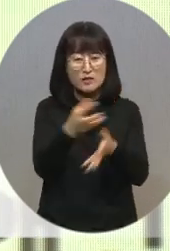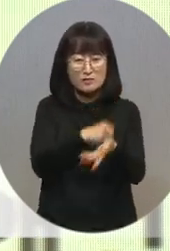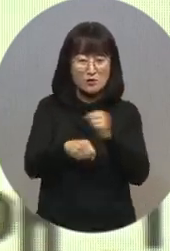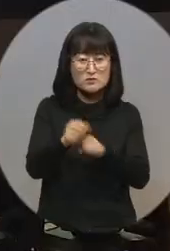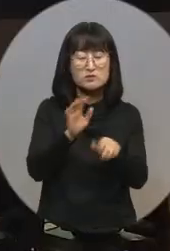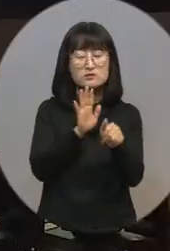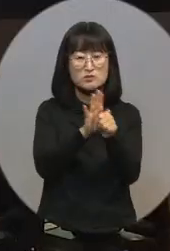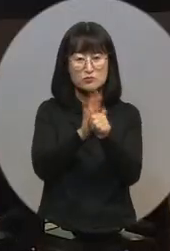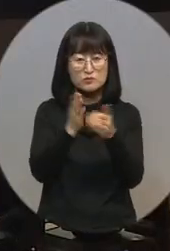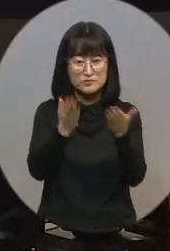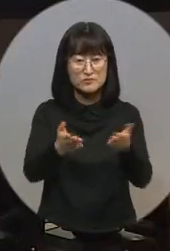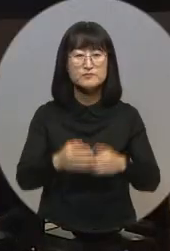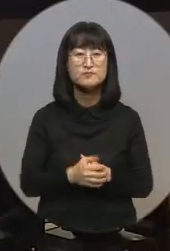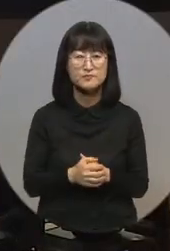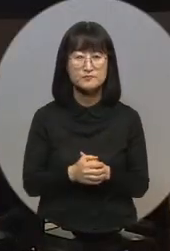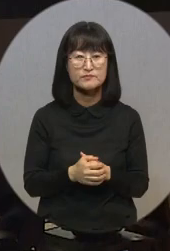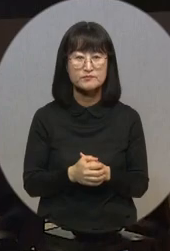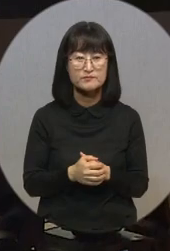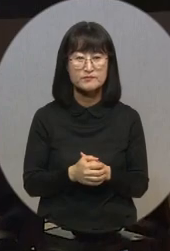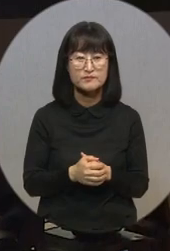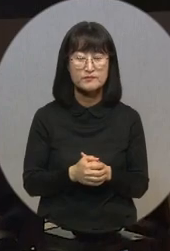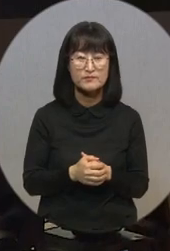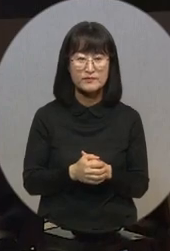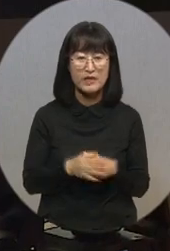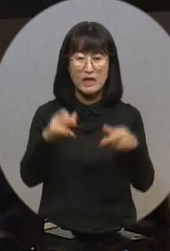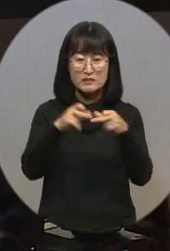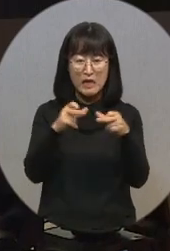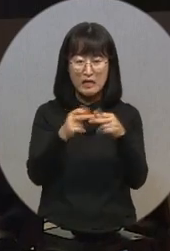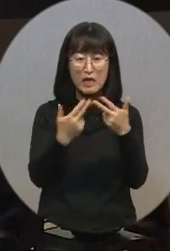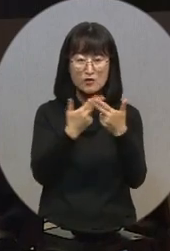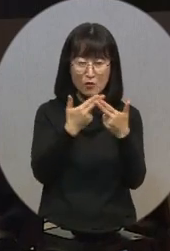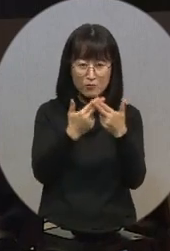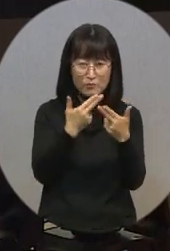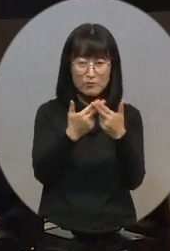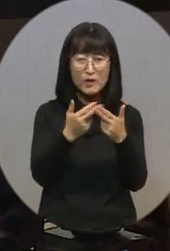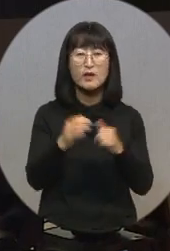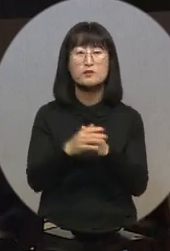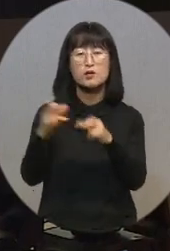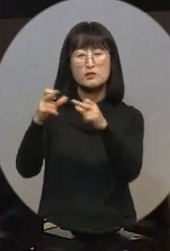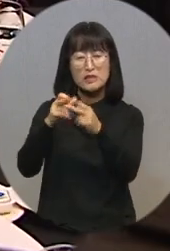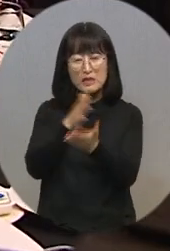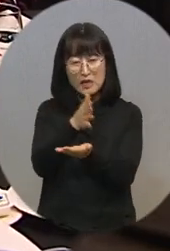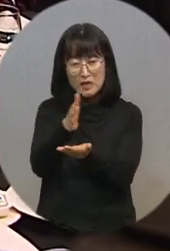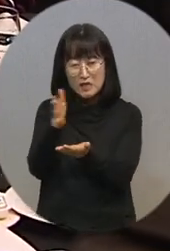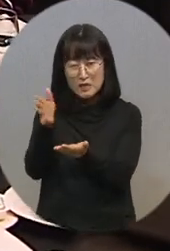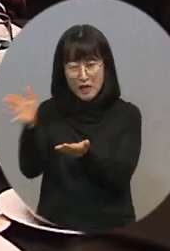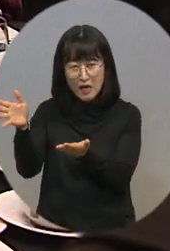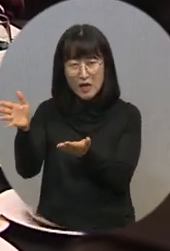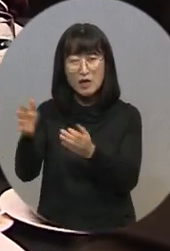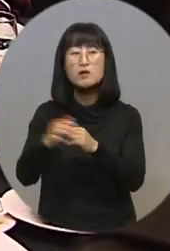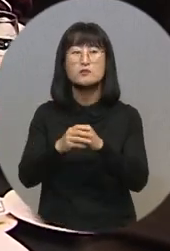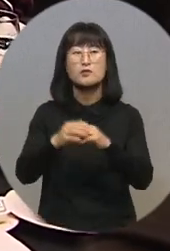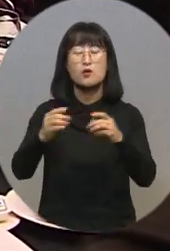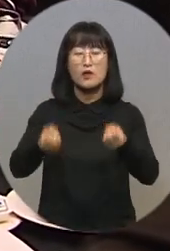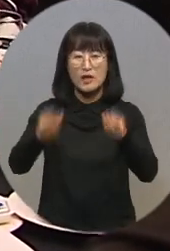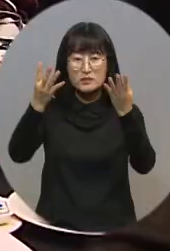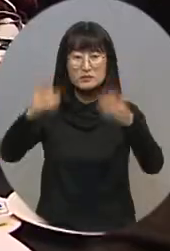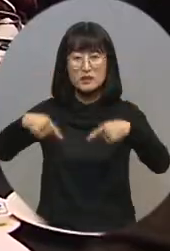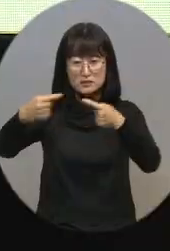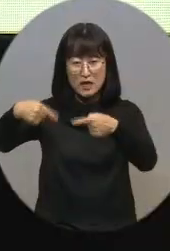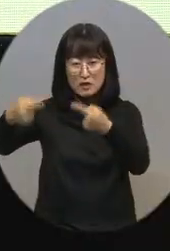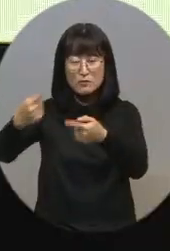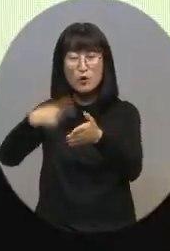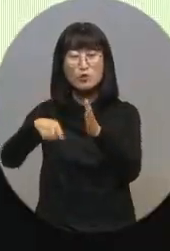지원하겠습니다. 지체장애인협회는 이번 기념식에서 장애유형에 따른 참석자들의 행사 참여를 돕기 위해